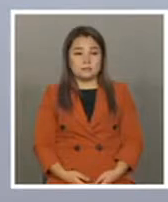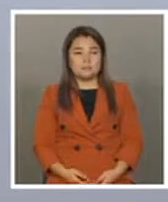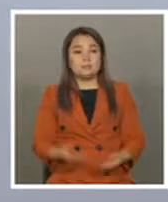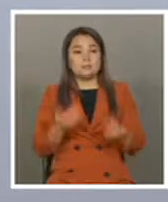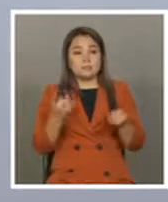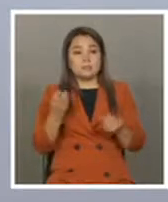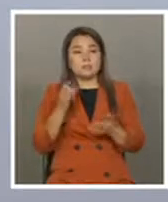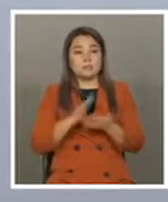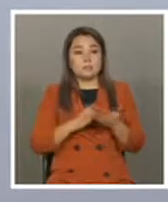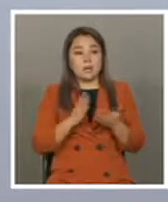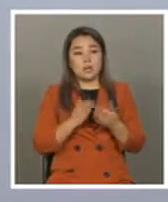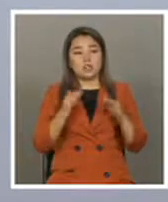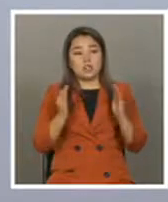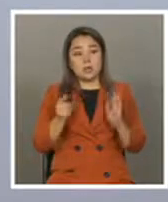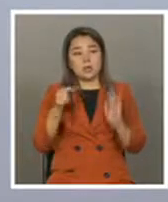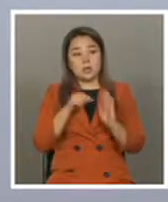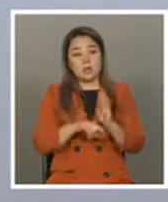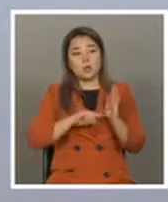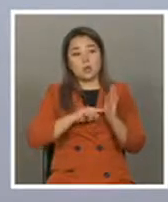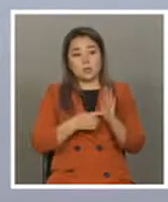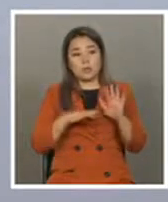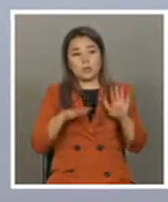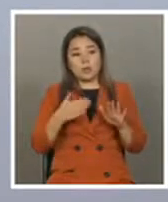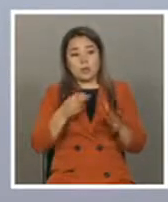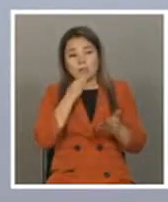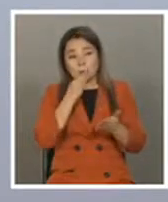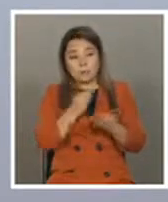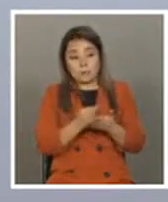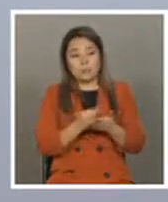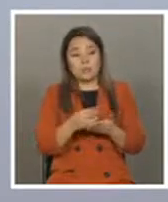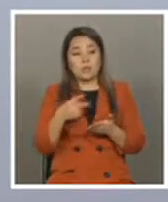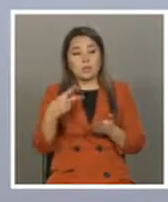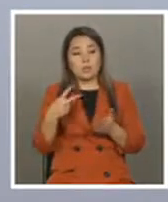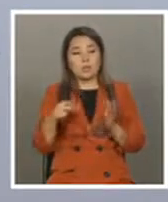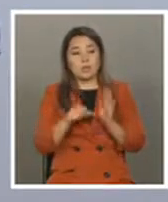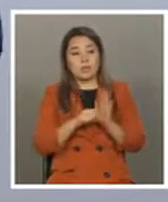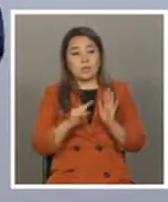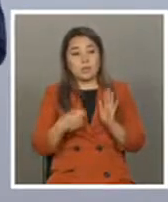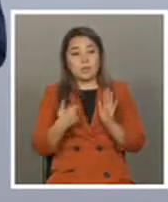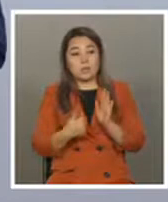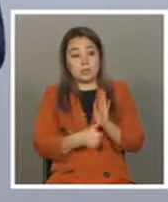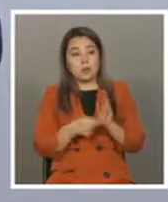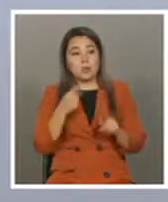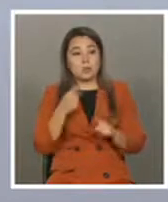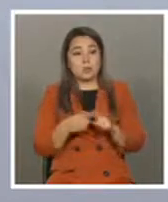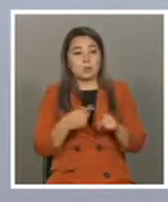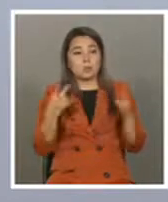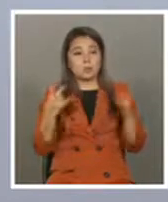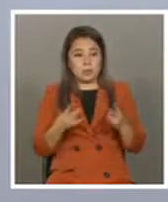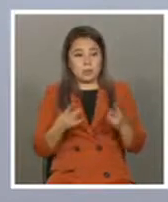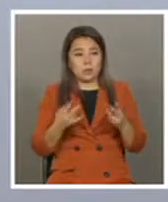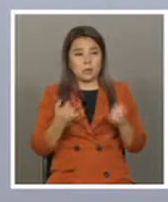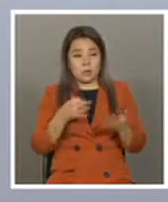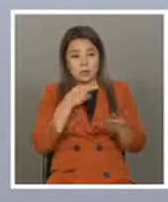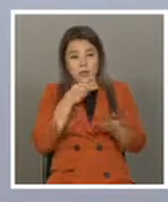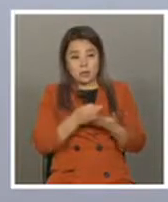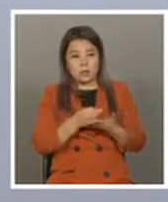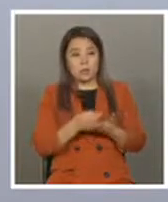әрі қарай жақшадағы, яғни осы көбейтіндінің мәніне 26.16-ны қосу керек. Сонда